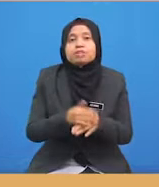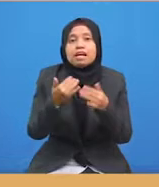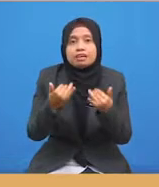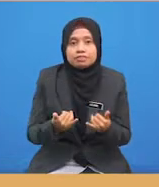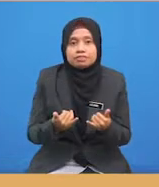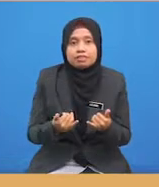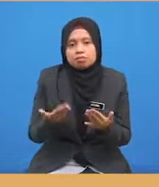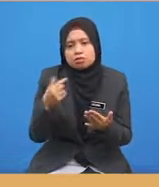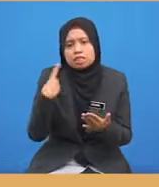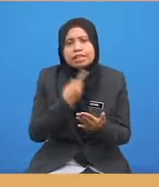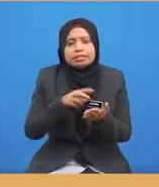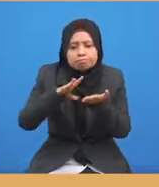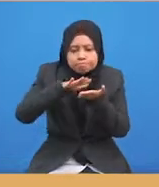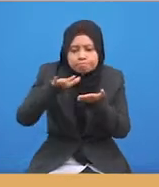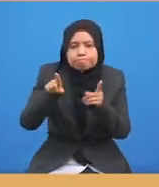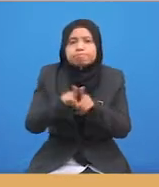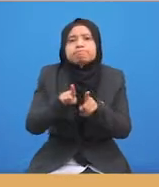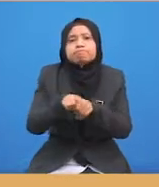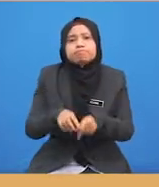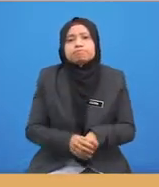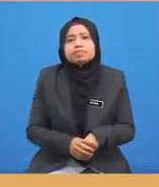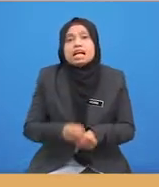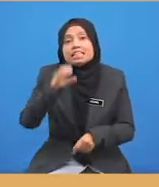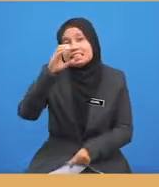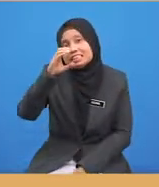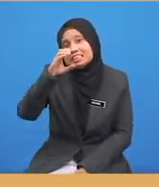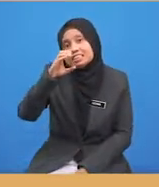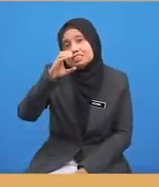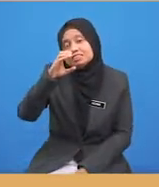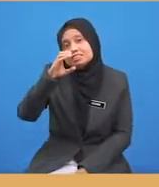Sekarang, mari kita eja bersama-sama.